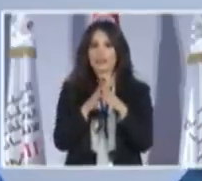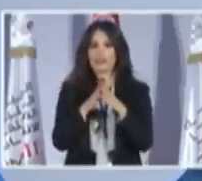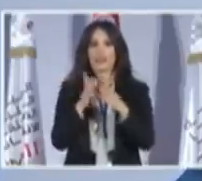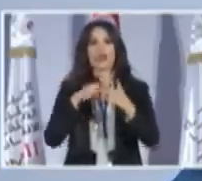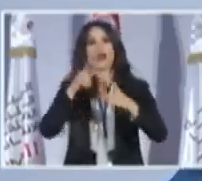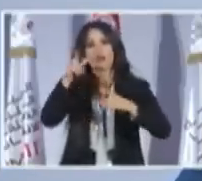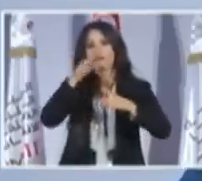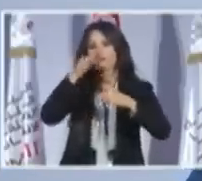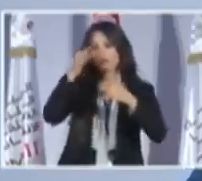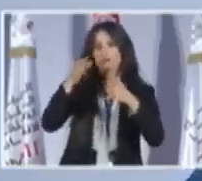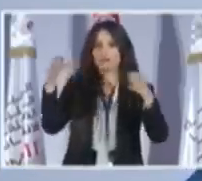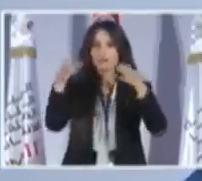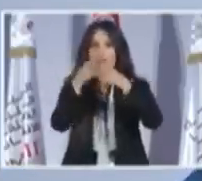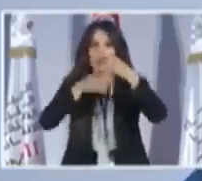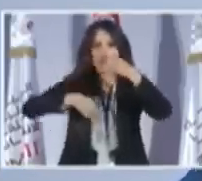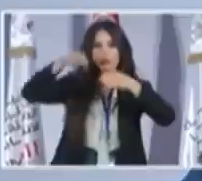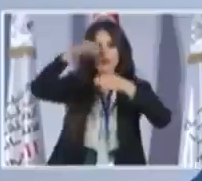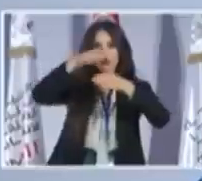انا